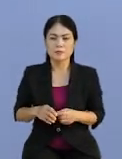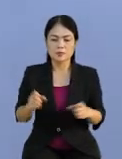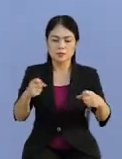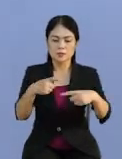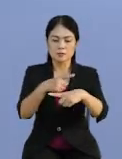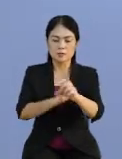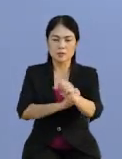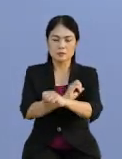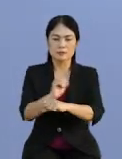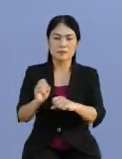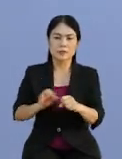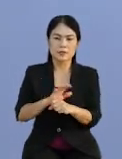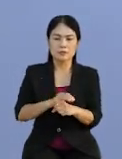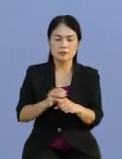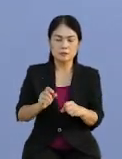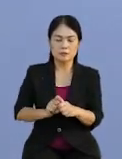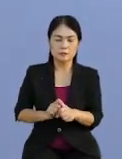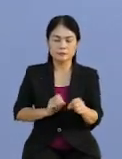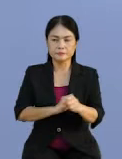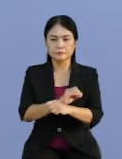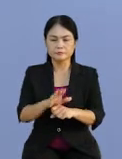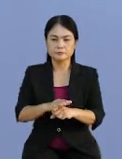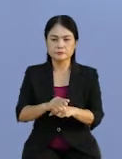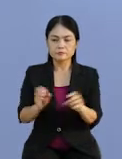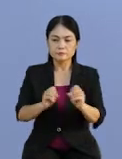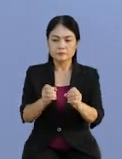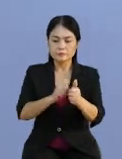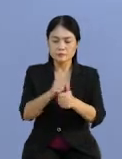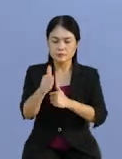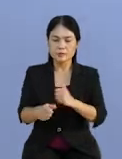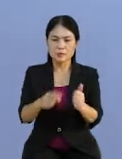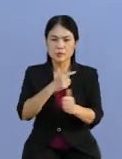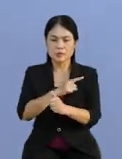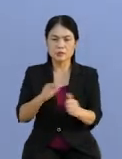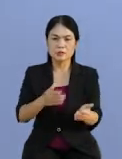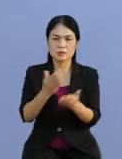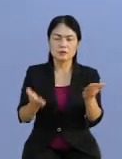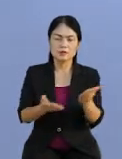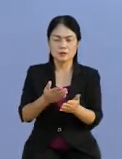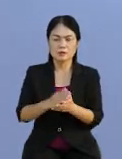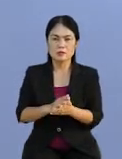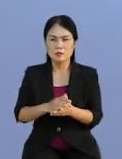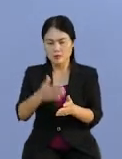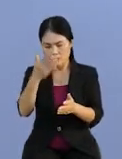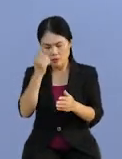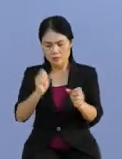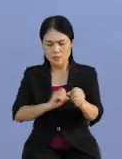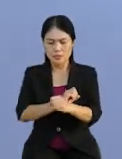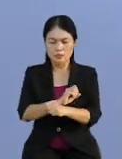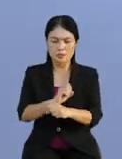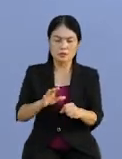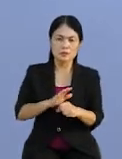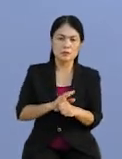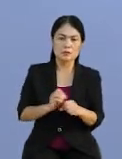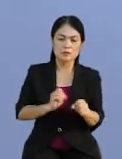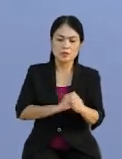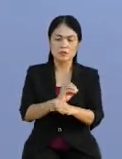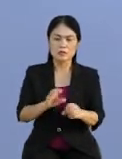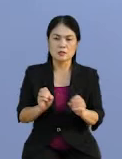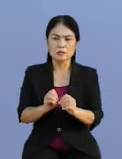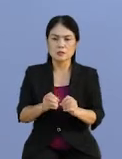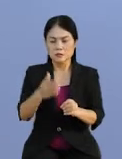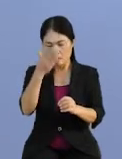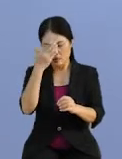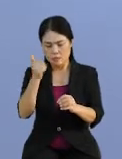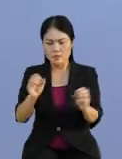Nero COVID-19 đời xa ta COVID-19 cứ phụng toàn thân ngay từ dương tế bởi xin dịp ổn lịch COVID-19 cứ COVID-19